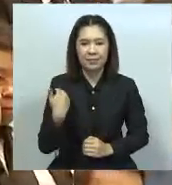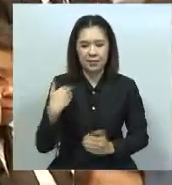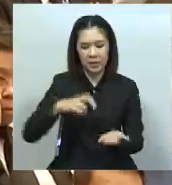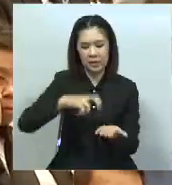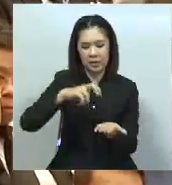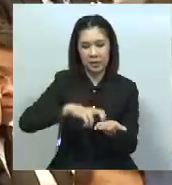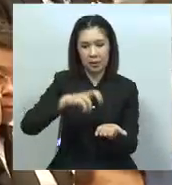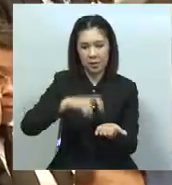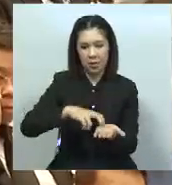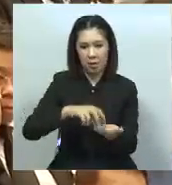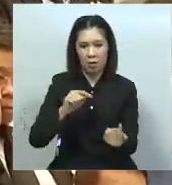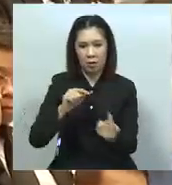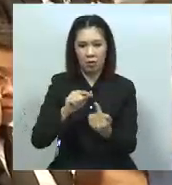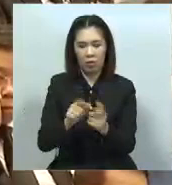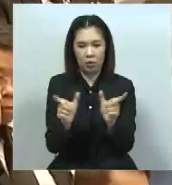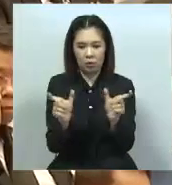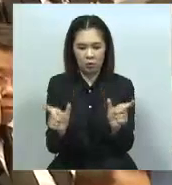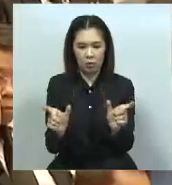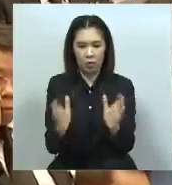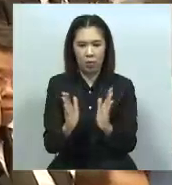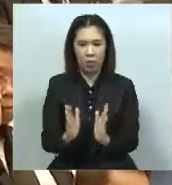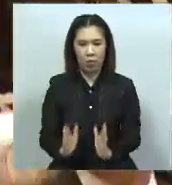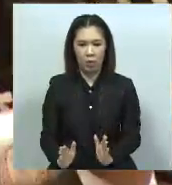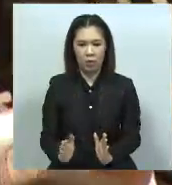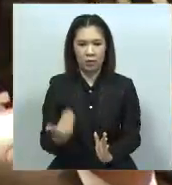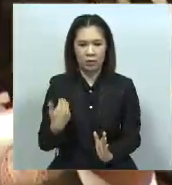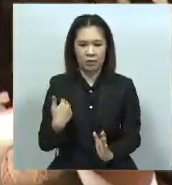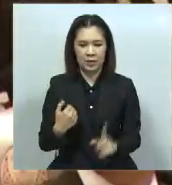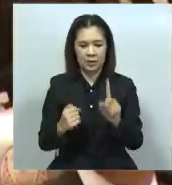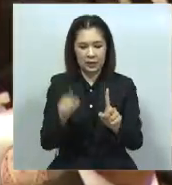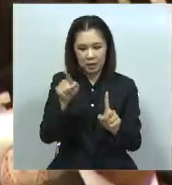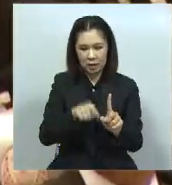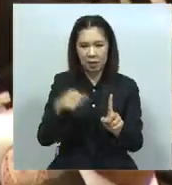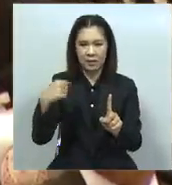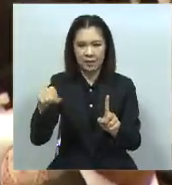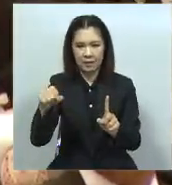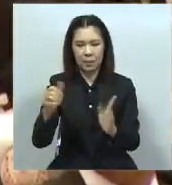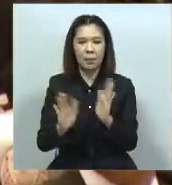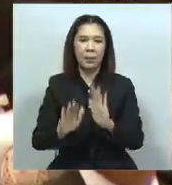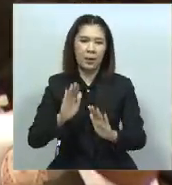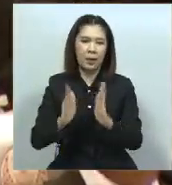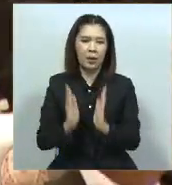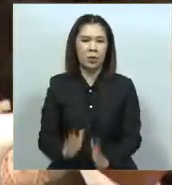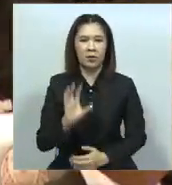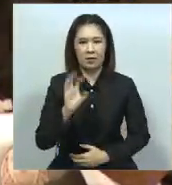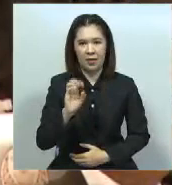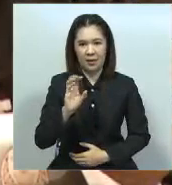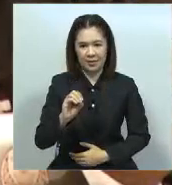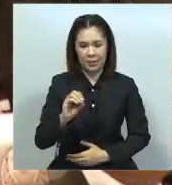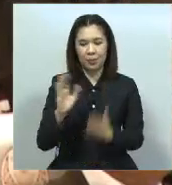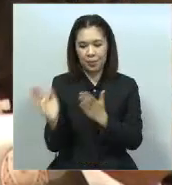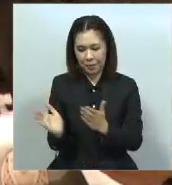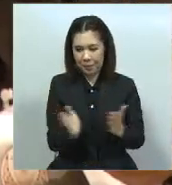องค่ะจากผู้ชิงตำแหน่งนายกรัฐมนตรีไม่น้อยกว่า1ใน10ของสมาชิกหรือว่าจำนวน50คนซึ่งขั้นตอนนี้ได้ผ่านไป